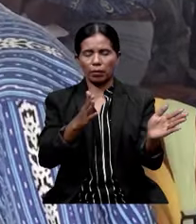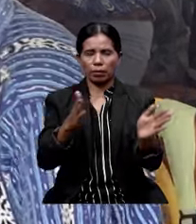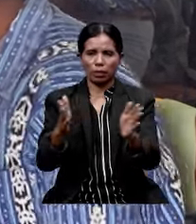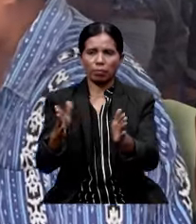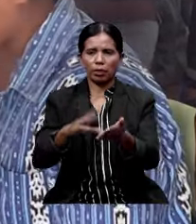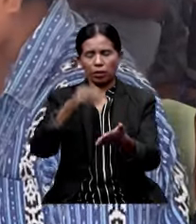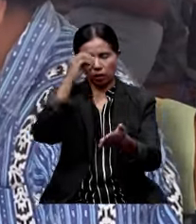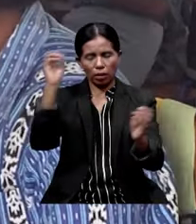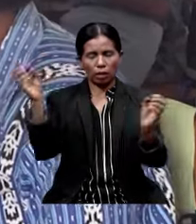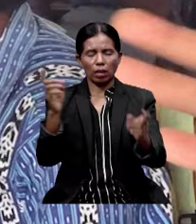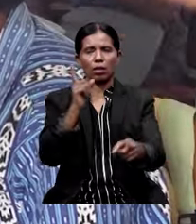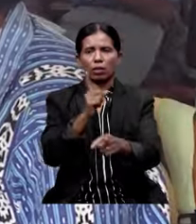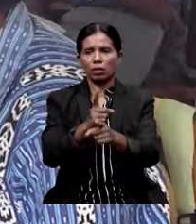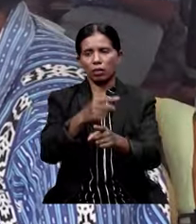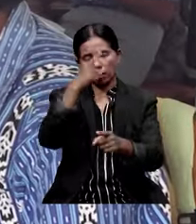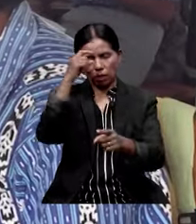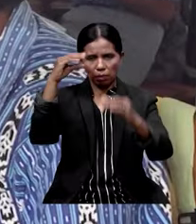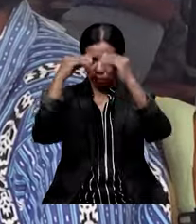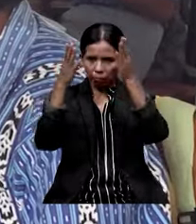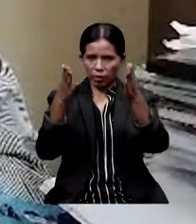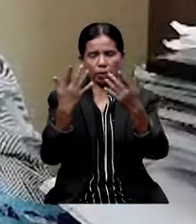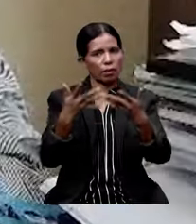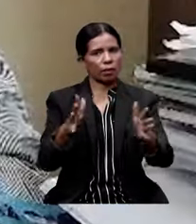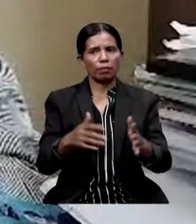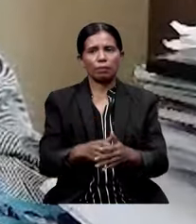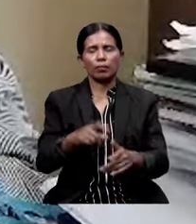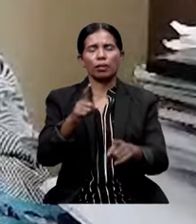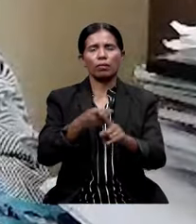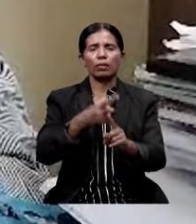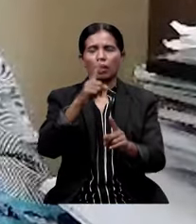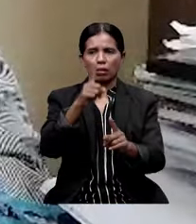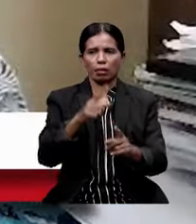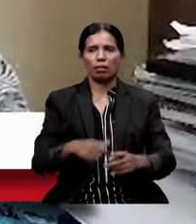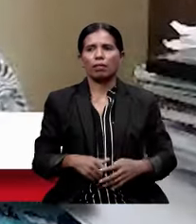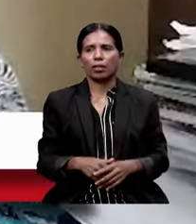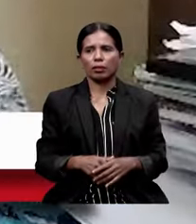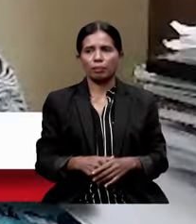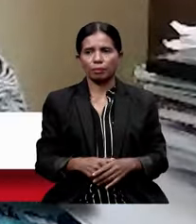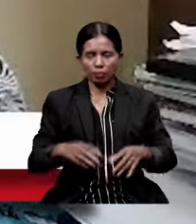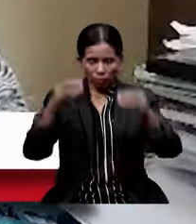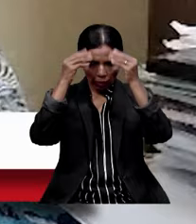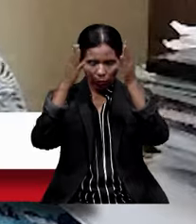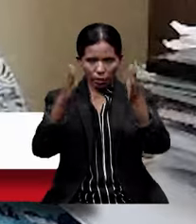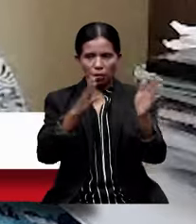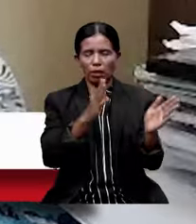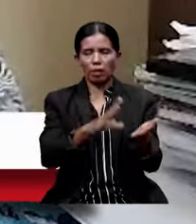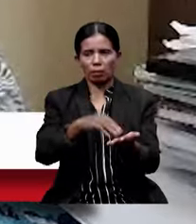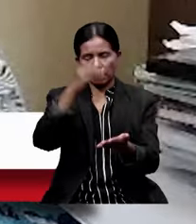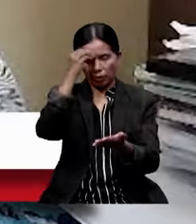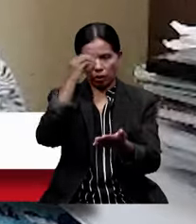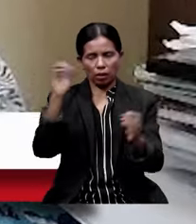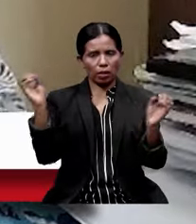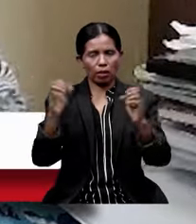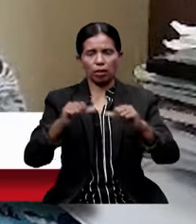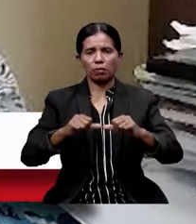aprendizazen kladung ativo tamba menos profesor. Durante fulan dan larang proseso aprendizagem la la